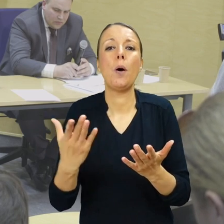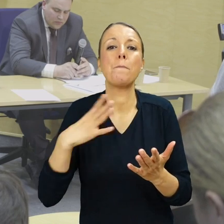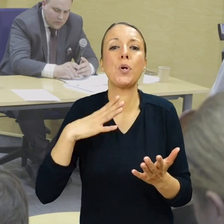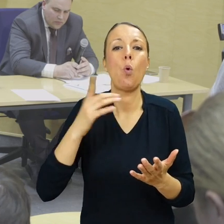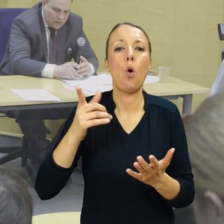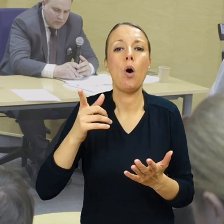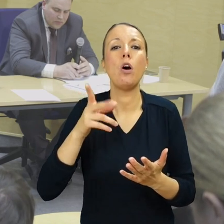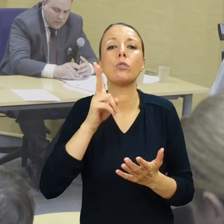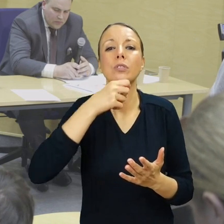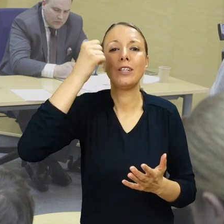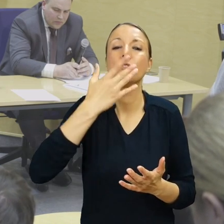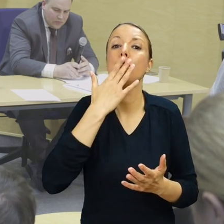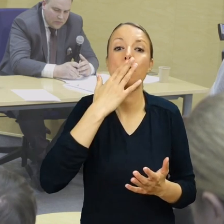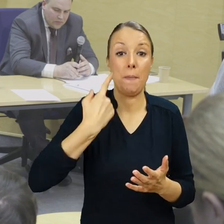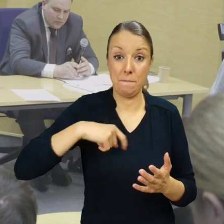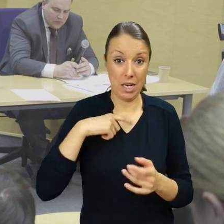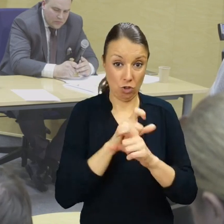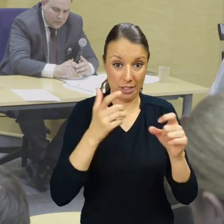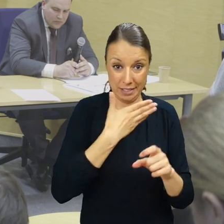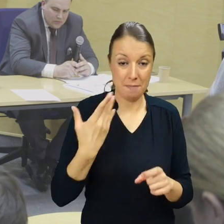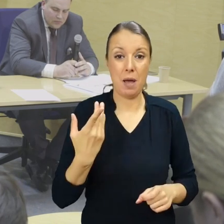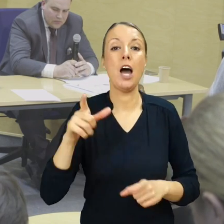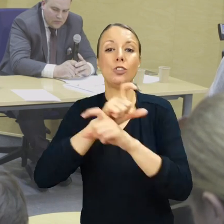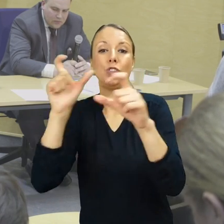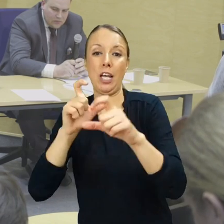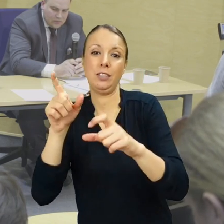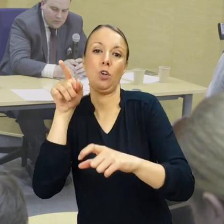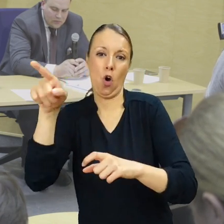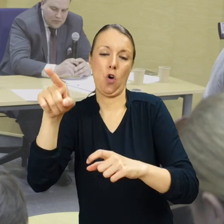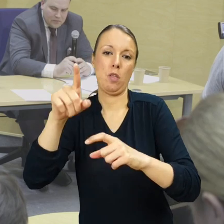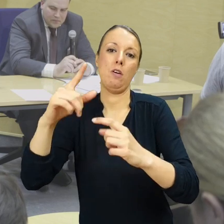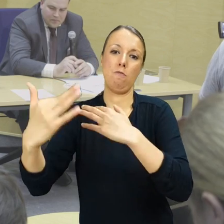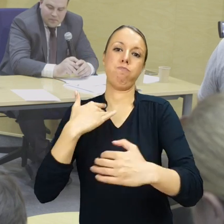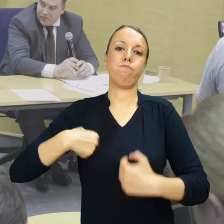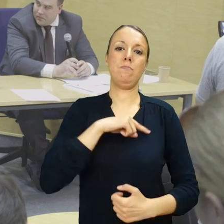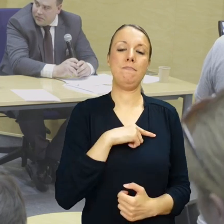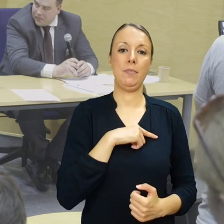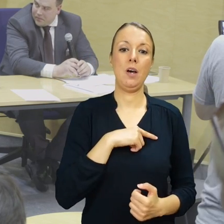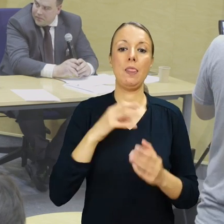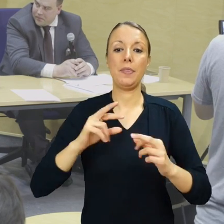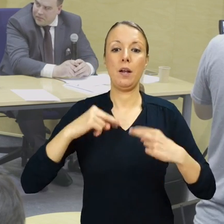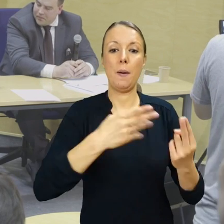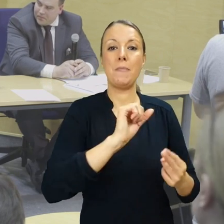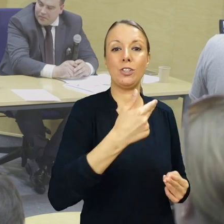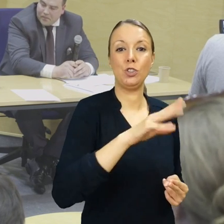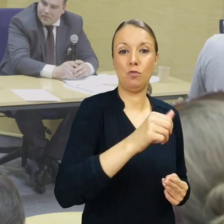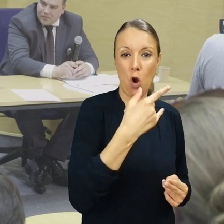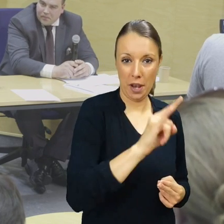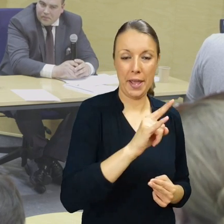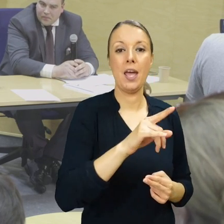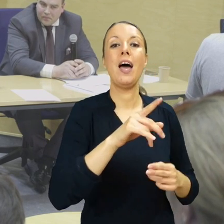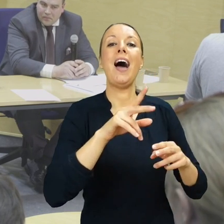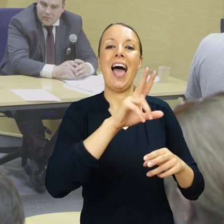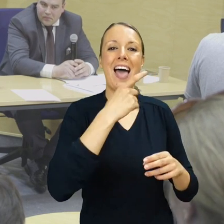czasu, to czas ma nas. I z tego samego powodu oddajemy głos Marcinowi Wolnemu, Helsińska Fundacja Praw Człowieka. Drogi Marcinie,